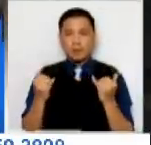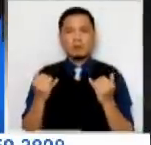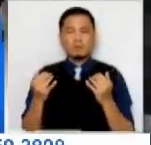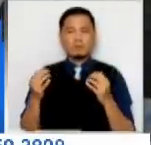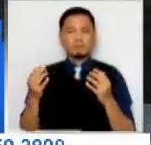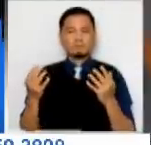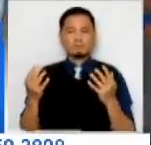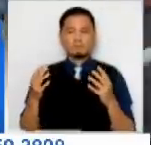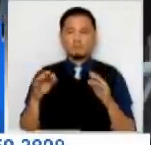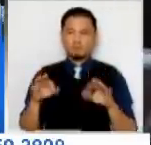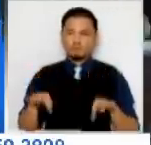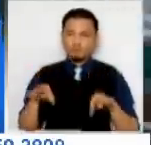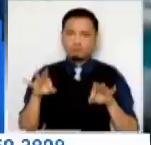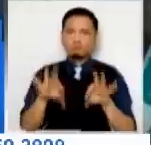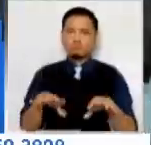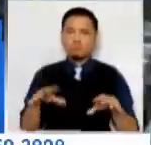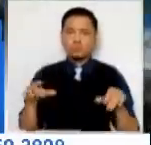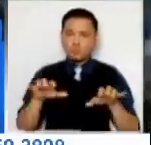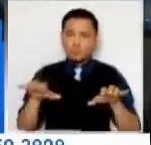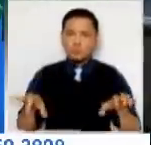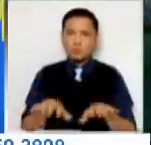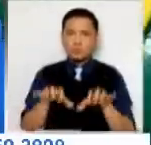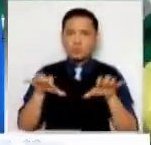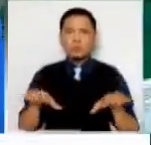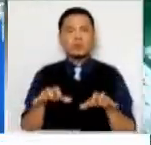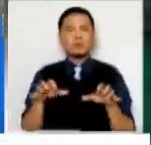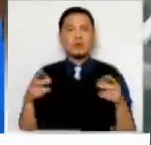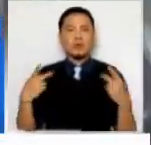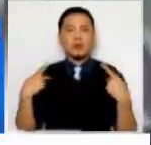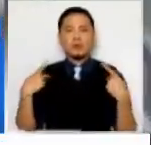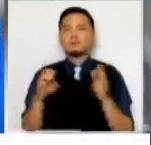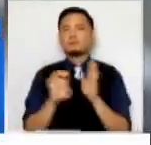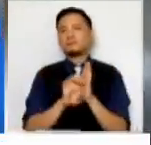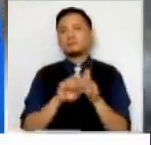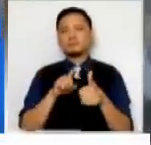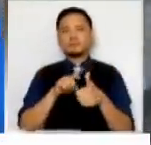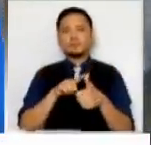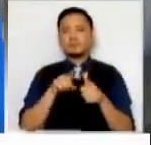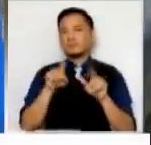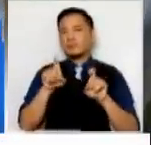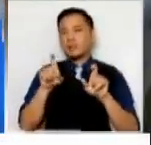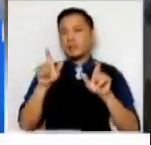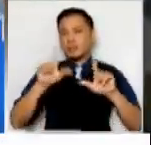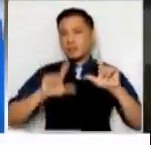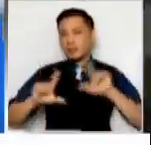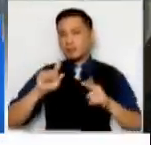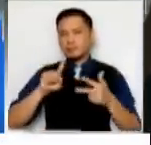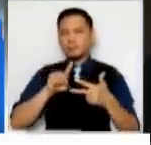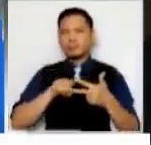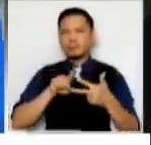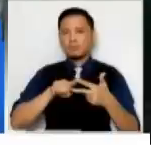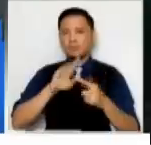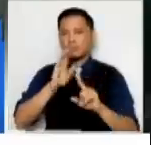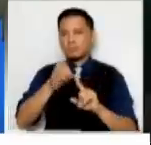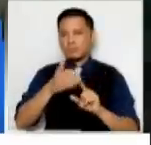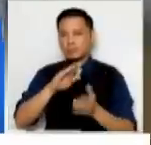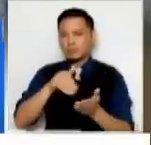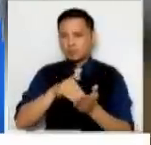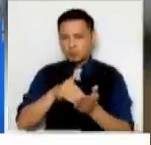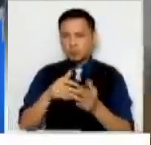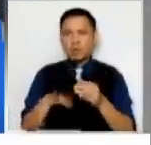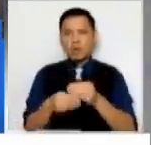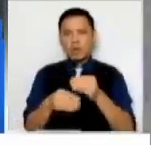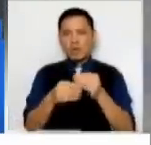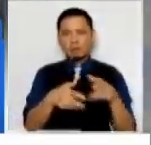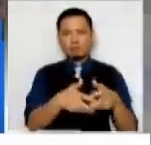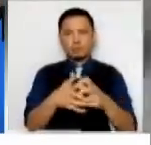working already, like the testing laboratories, yung mga isolation facilities. So yun po, dinadagdagan na lang po natin. Mm-hmm. Ilan na ho